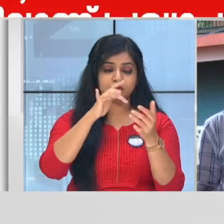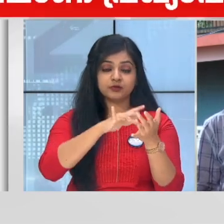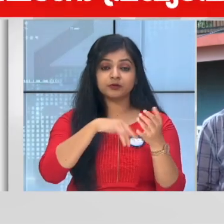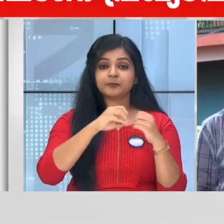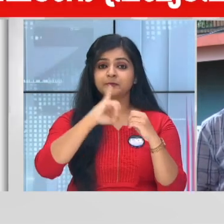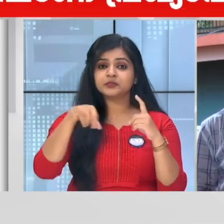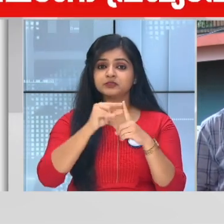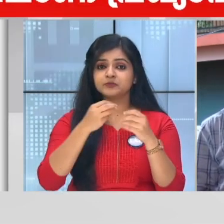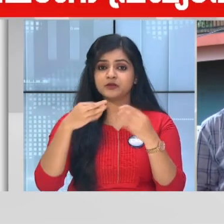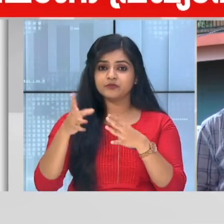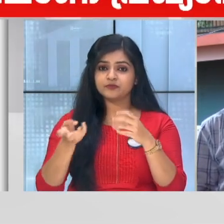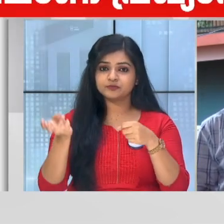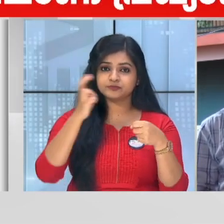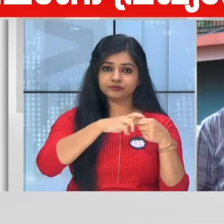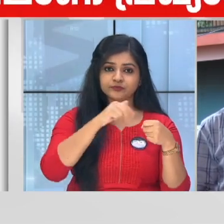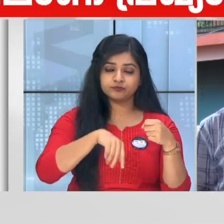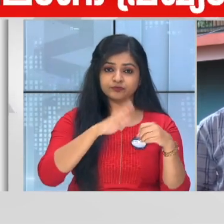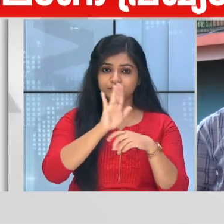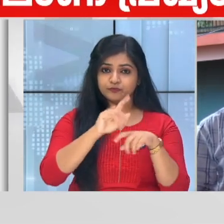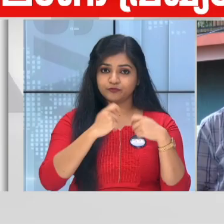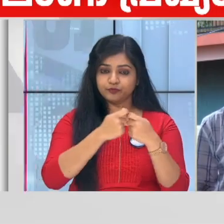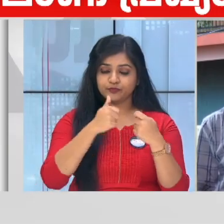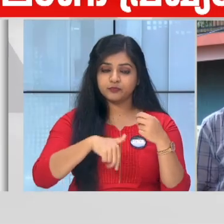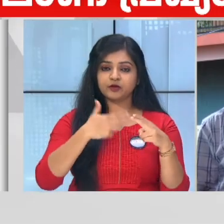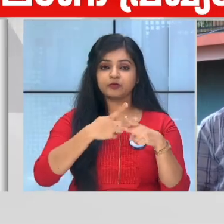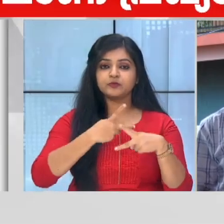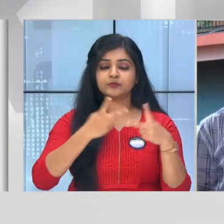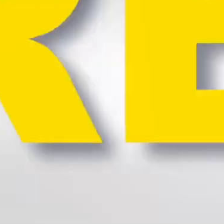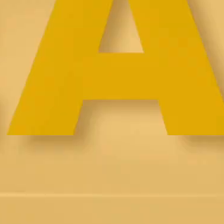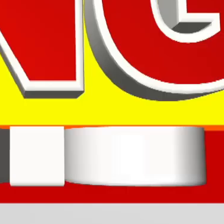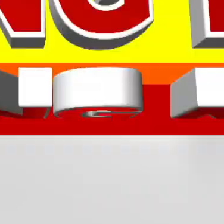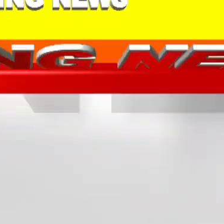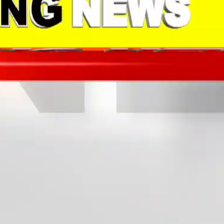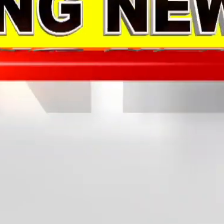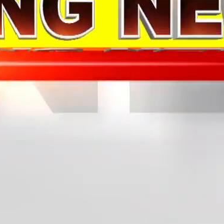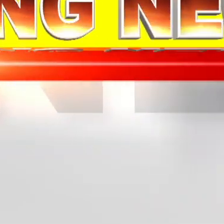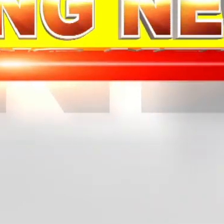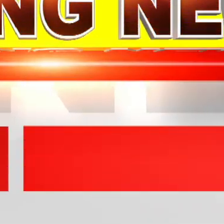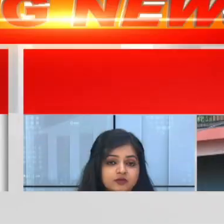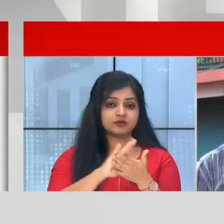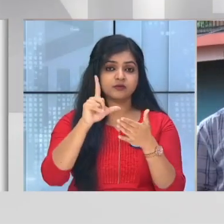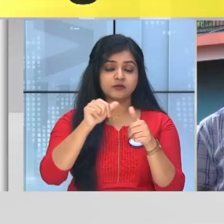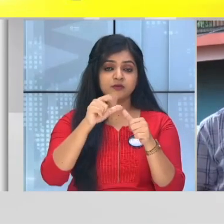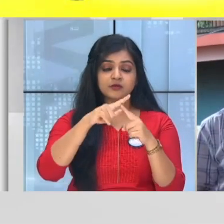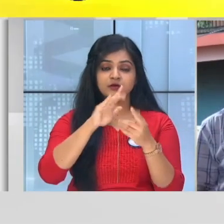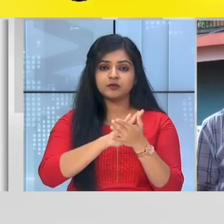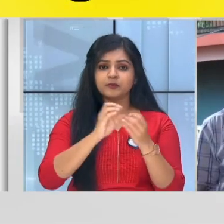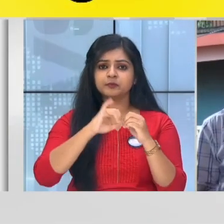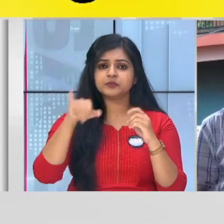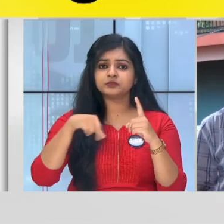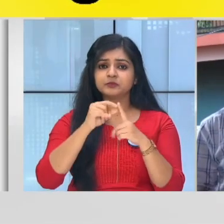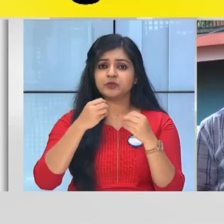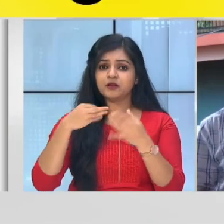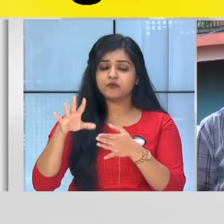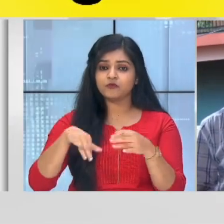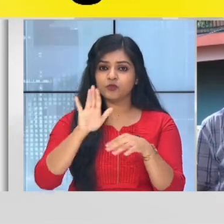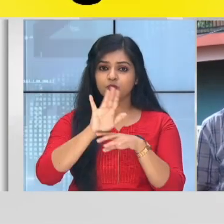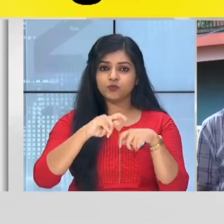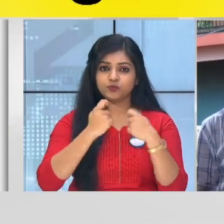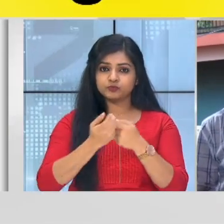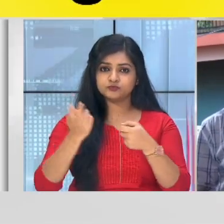കഴിഞ്ഞ ഏതാനും ദിവസങ്ങളായി തന്നെ പ്രഹ്ലാദ് ഗുഞ്ചയിൽ ബി.ജെ.പിയിൽ നിന്ന് കോൺഗ്രസ് എത്തിയതിന് പിന്നാലെ വലിയ ചർച്ചകൾ അവിടെ നടക്കുന്നുണ്ടായിരുന്നു. മാത്രമല്ല, കേന്ദ്ര